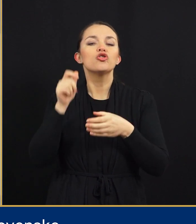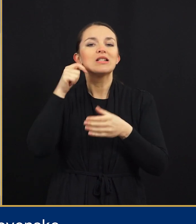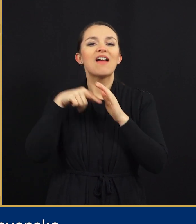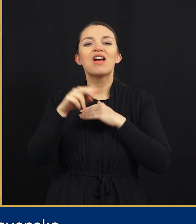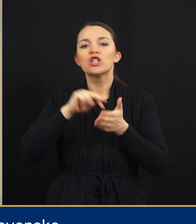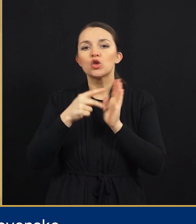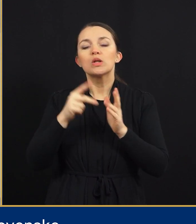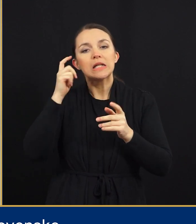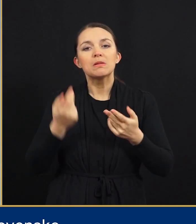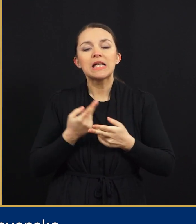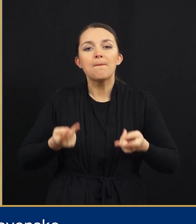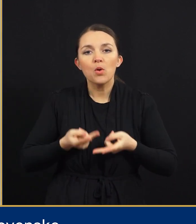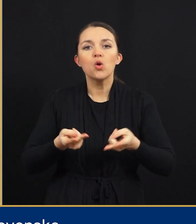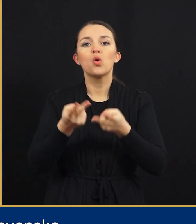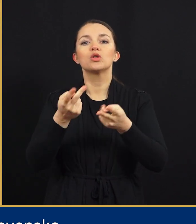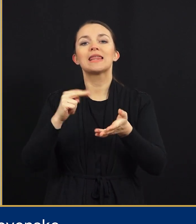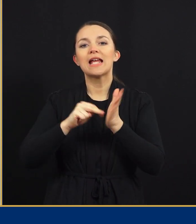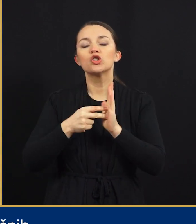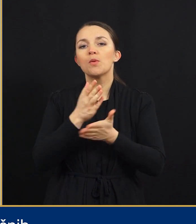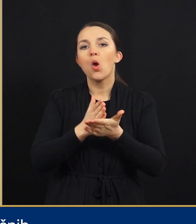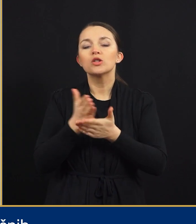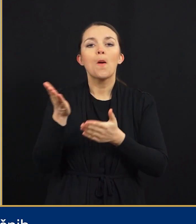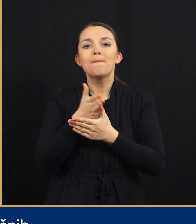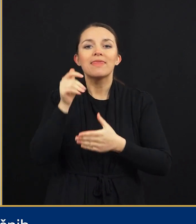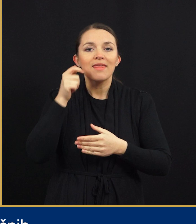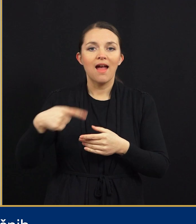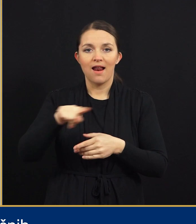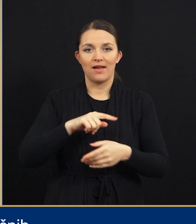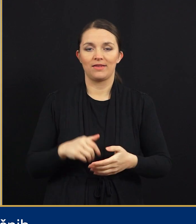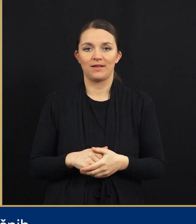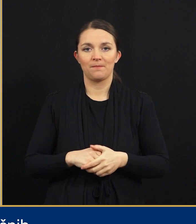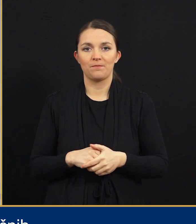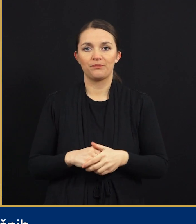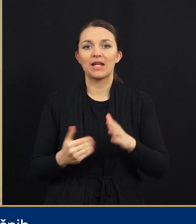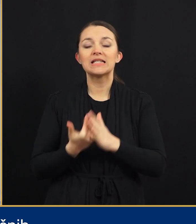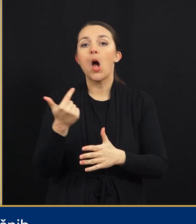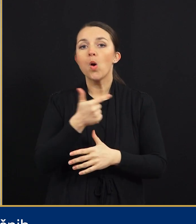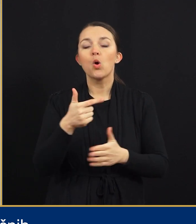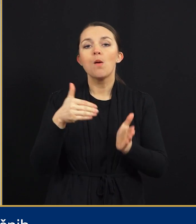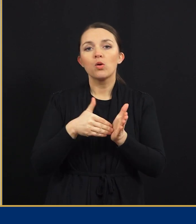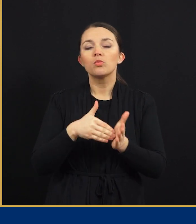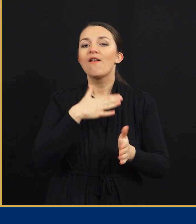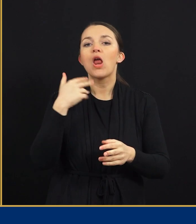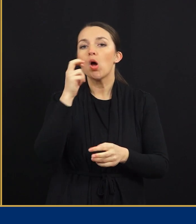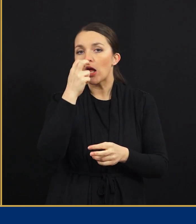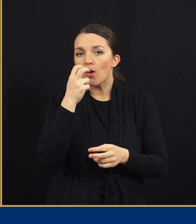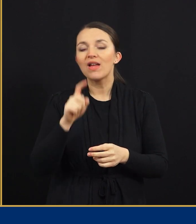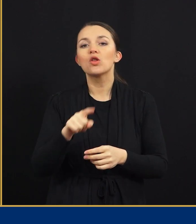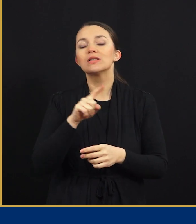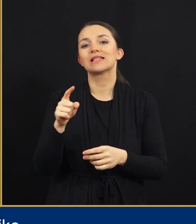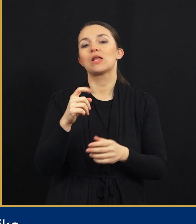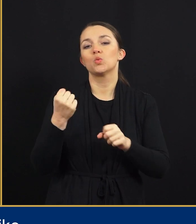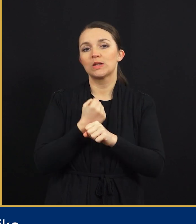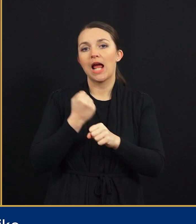predsednica slovenske sekcije Women in Engineering, ki skrbi za promocijo tehničnih poklicev med dekleti.